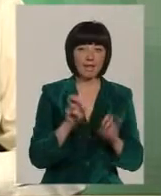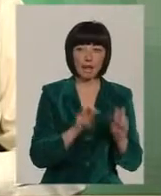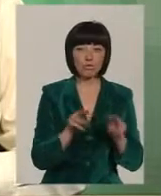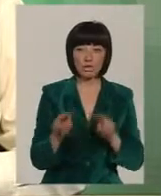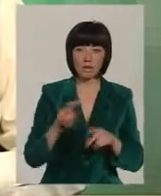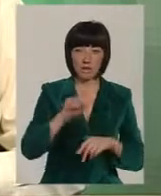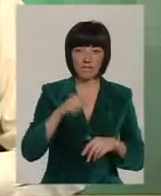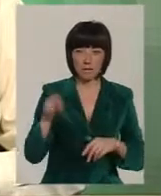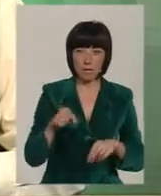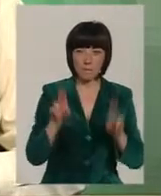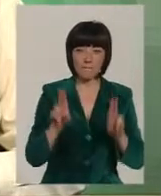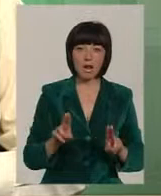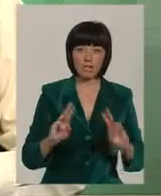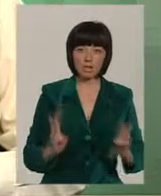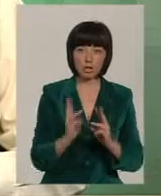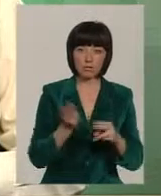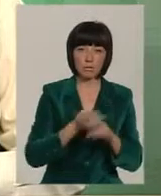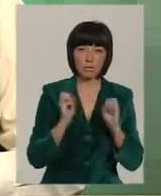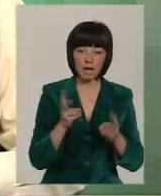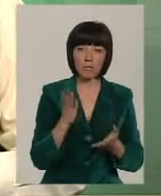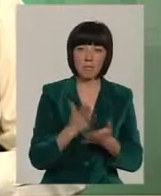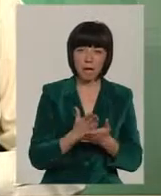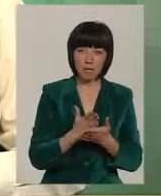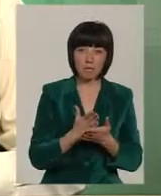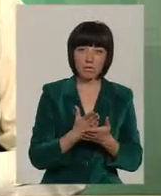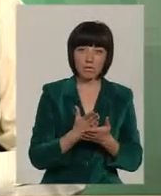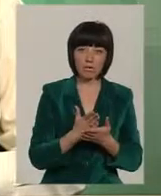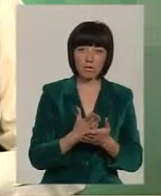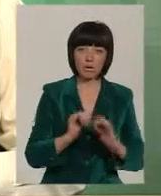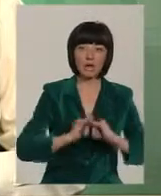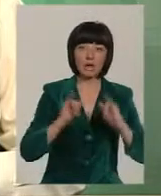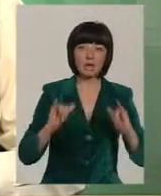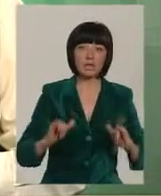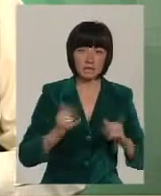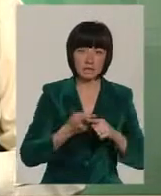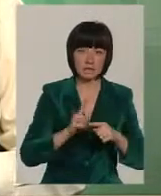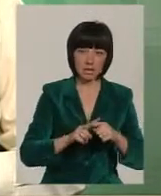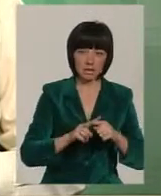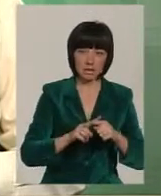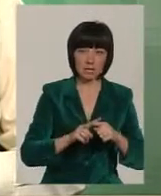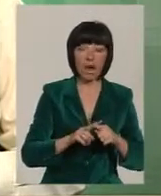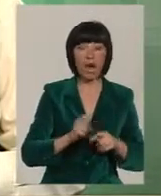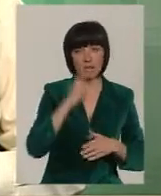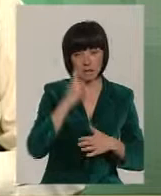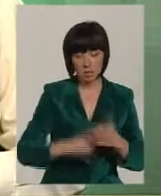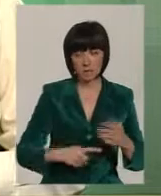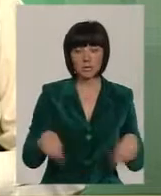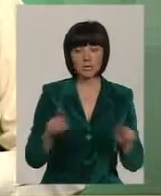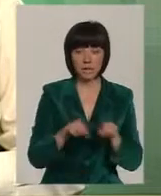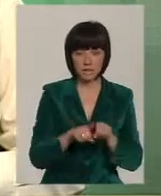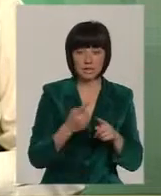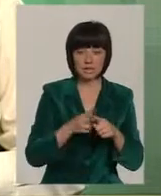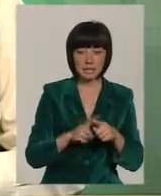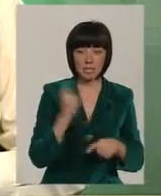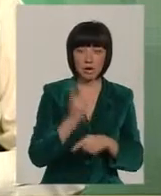недотримання вимог правил пожежної безпеки, ми маємо певний ріст цих фактів. Але ми маємо надію на те, що все ж таки